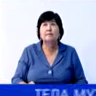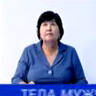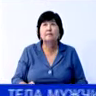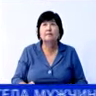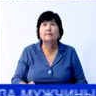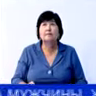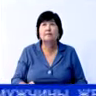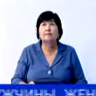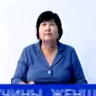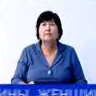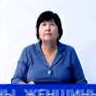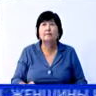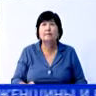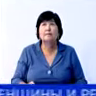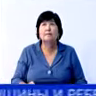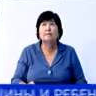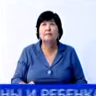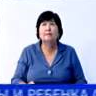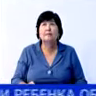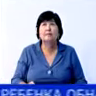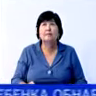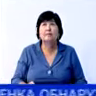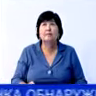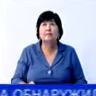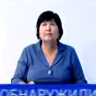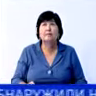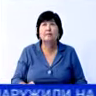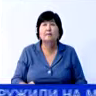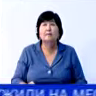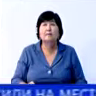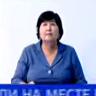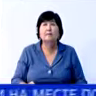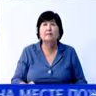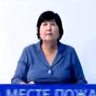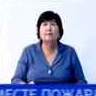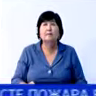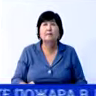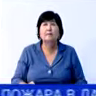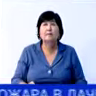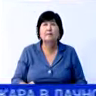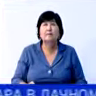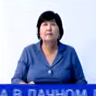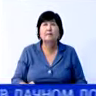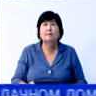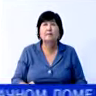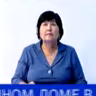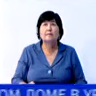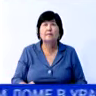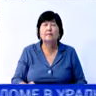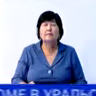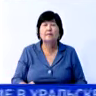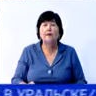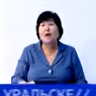Осаулдын казыгын кагып кеткен, біз білетін кеше көткен шеремеда